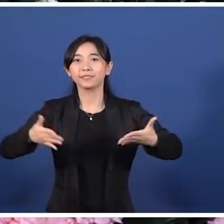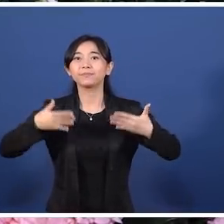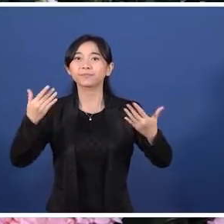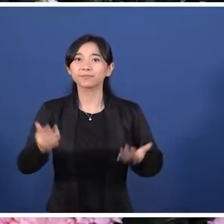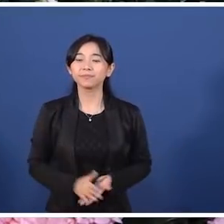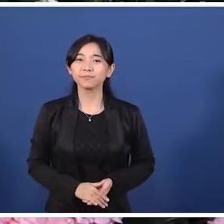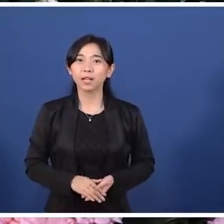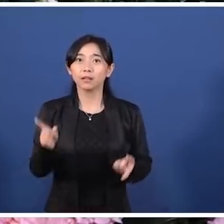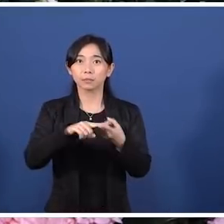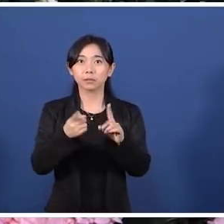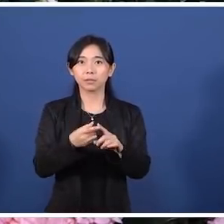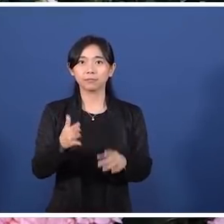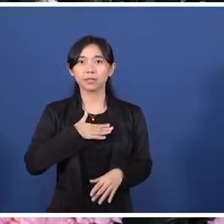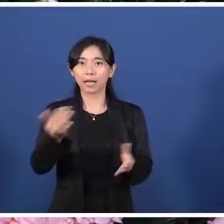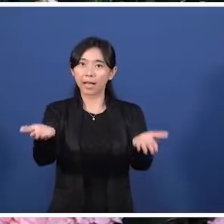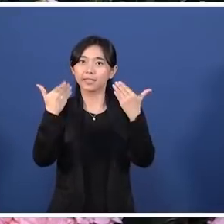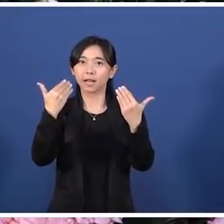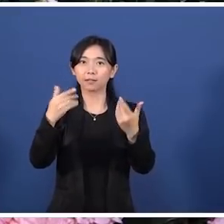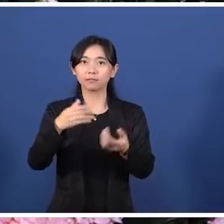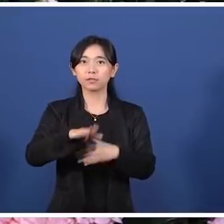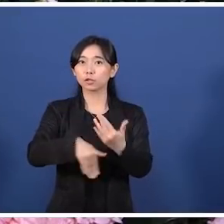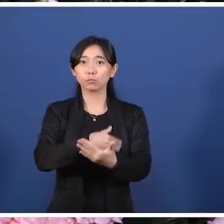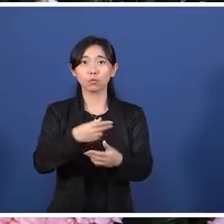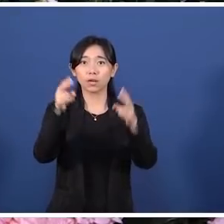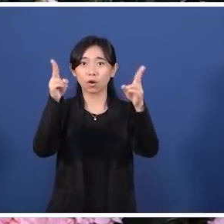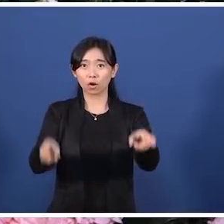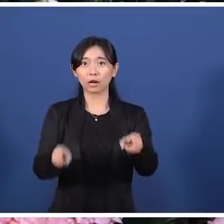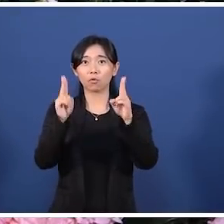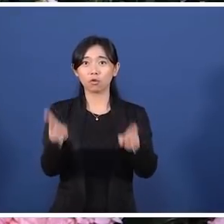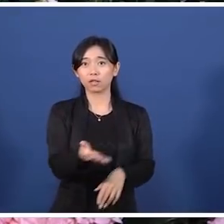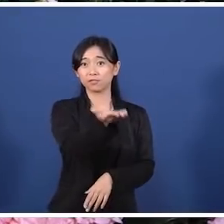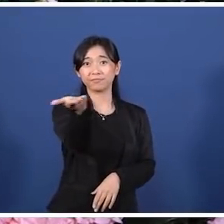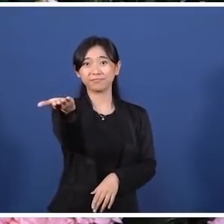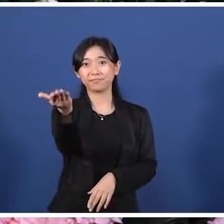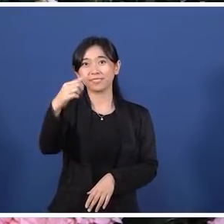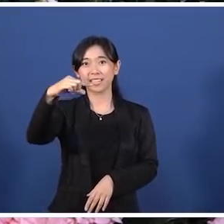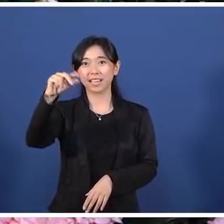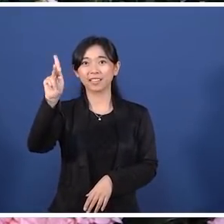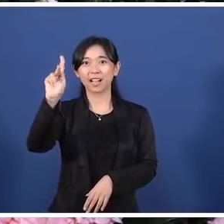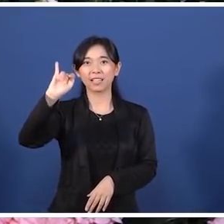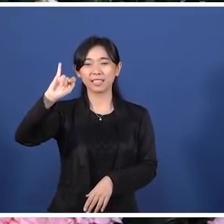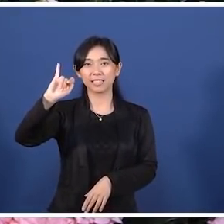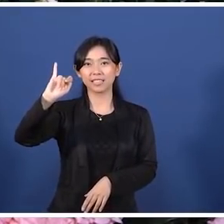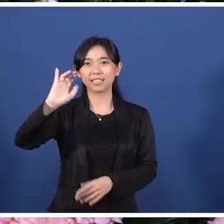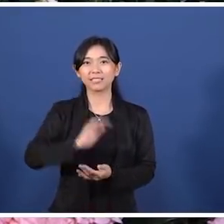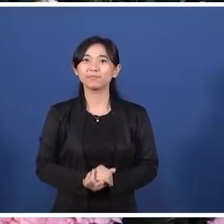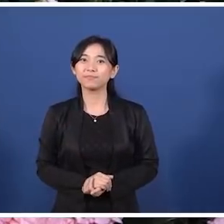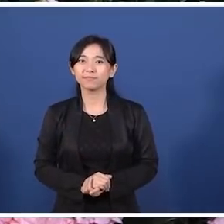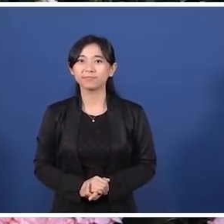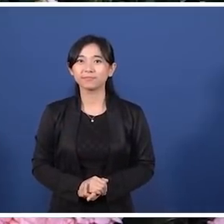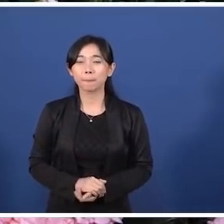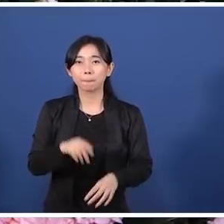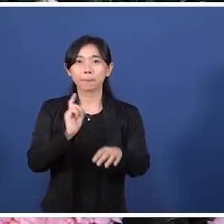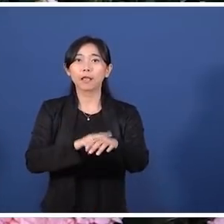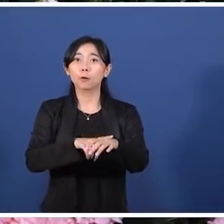Saudara-saudara, saya ingin mengajak seluruh anggota jemaat dan simpatisan Gereja Kristen Indonesia.